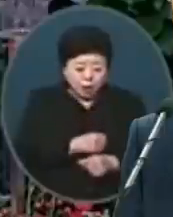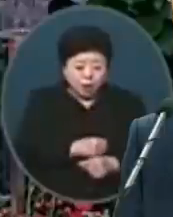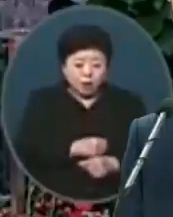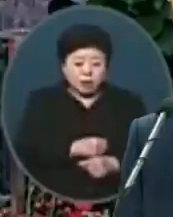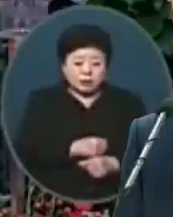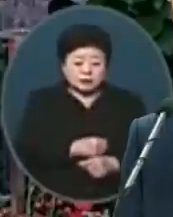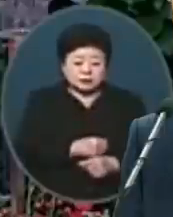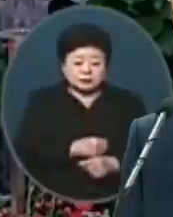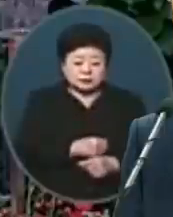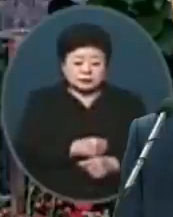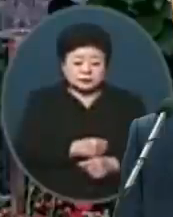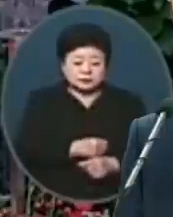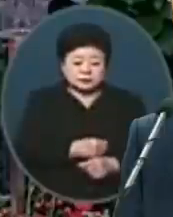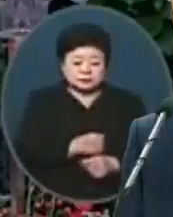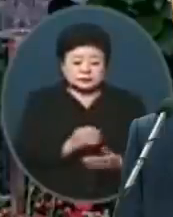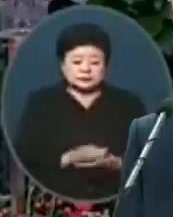하며.